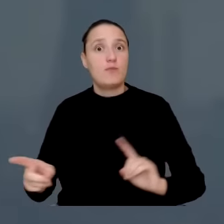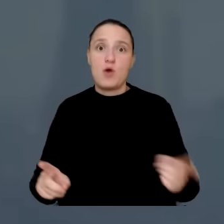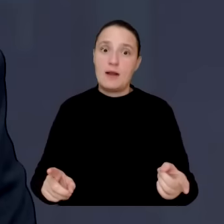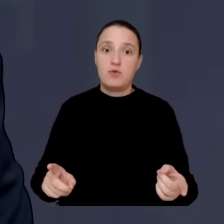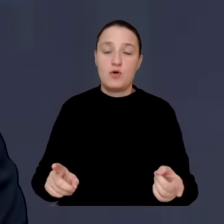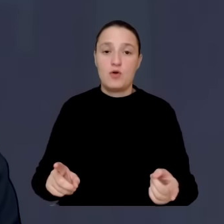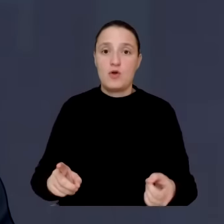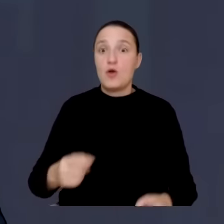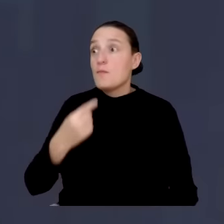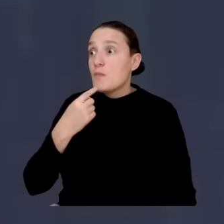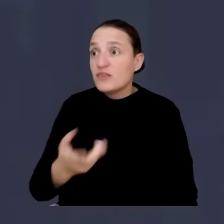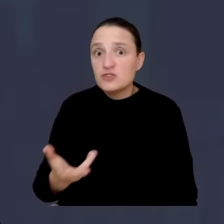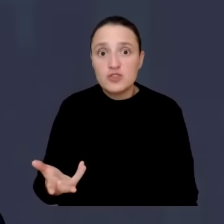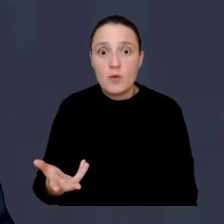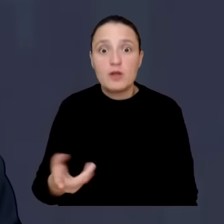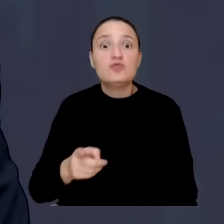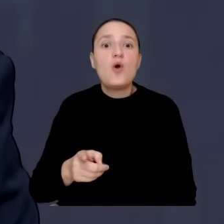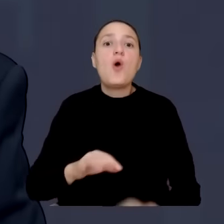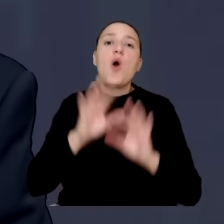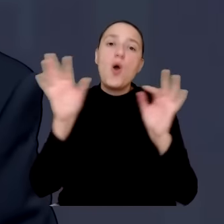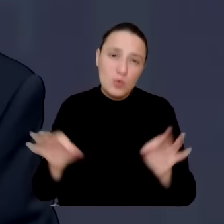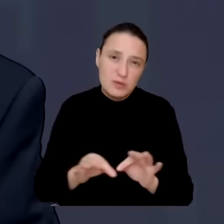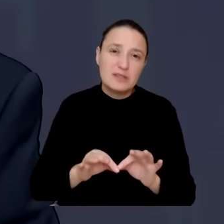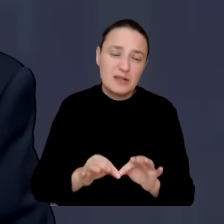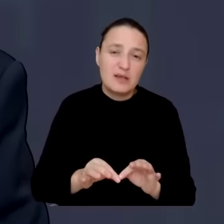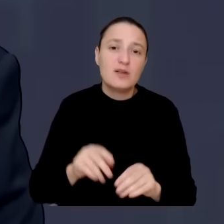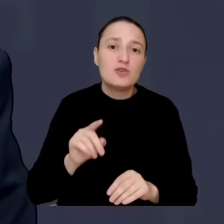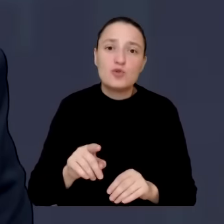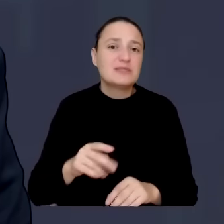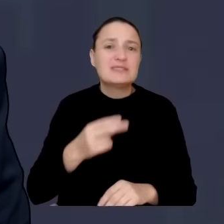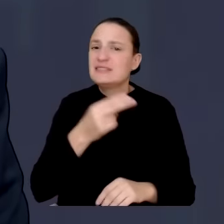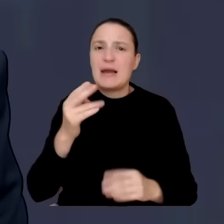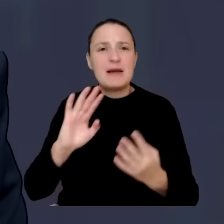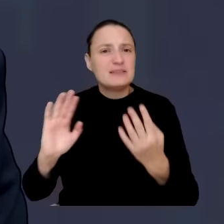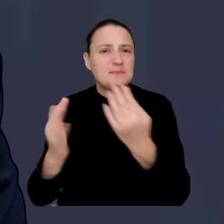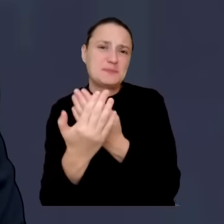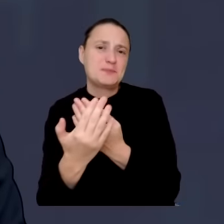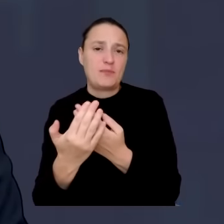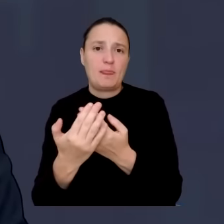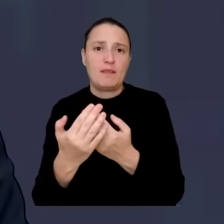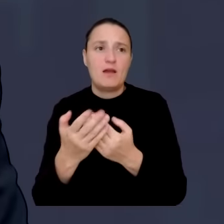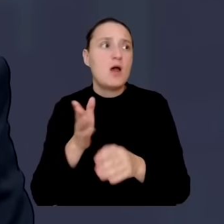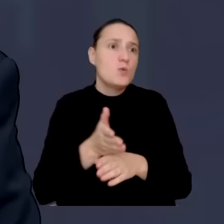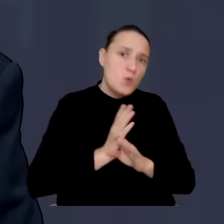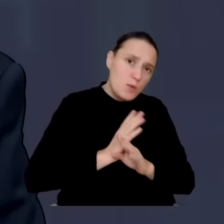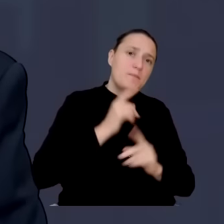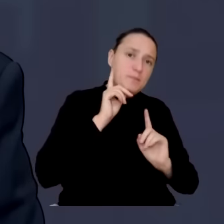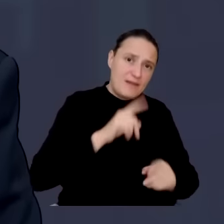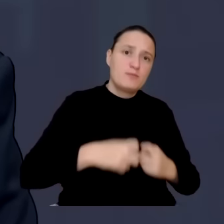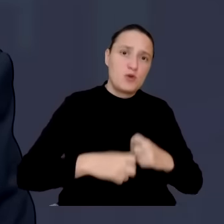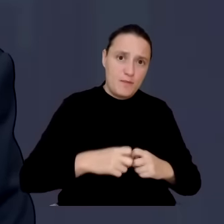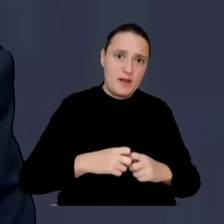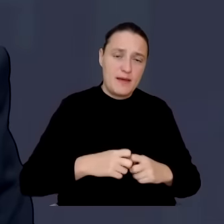jest oczywiście to jest To jest generalnie generowanie pani redaktor tematu zastępczego i oderwanie